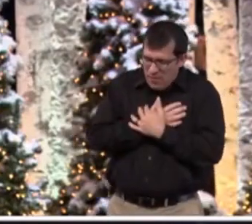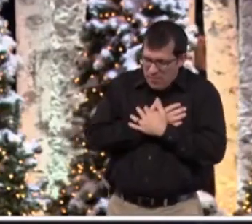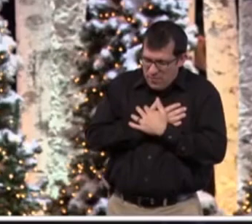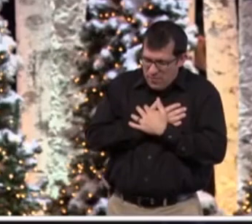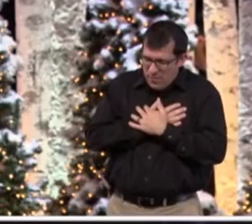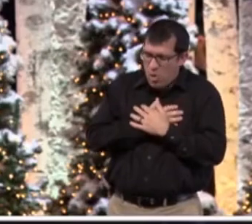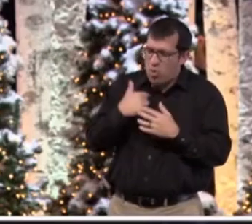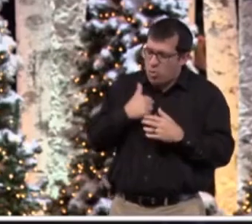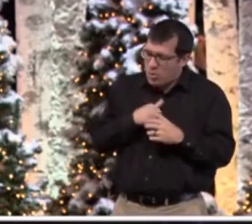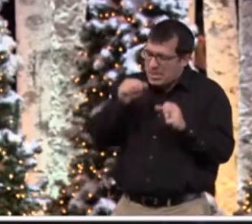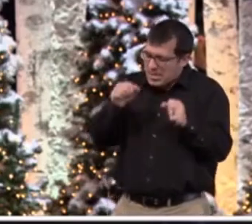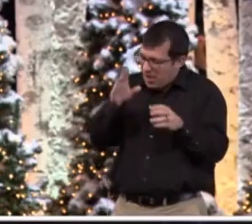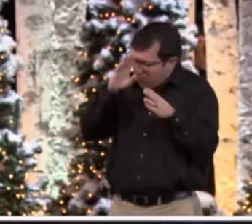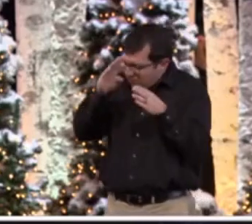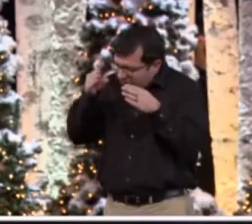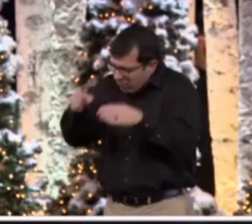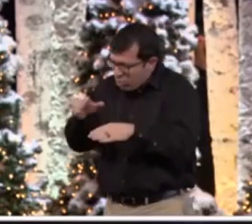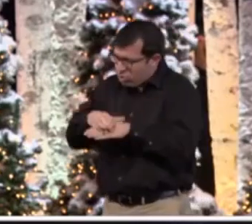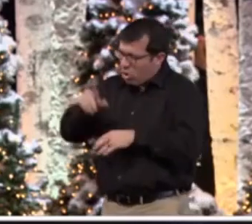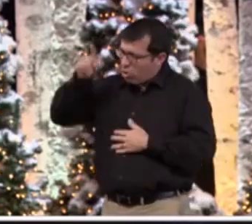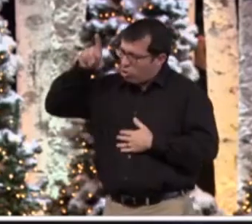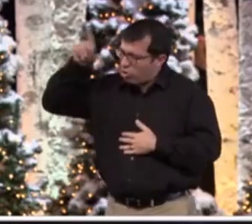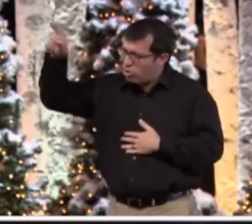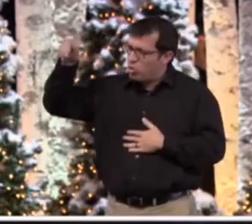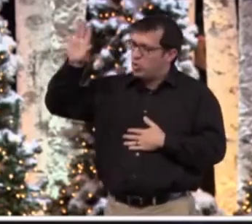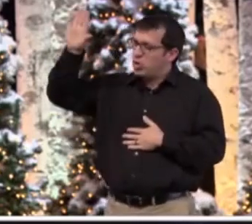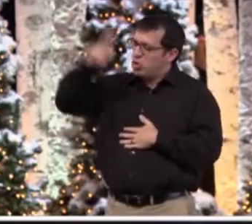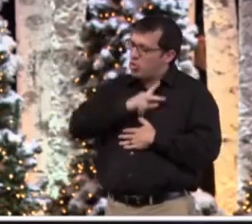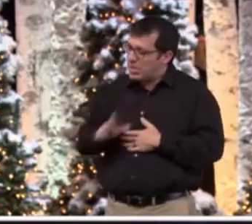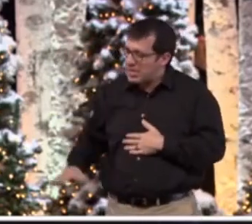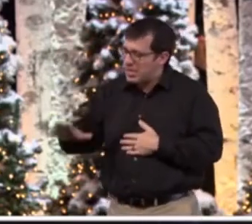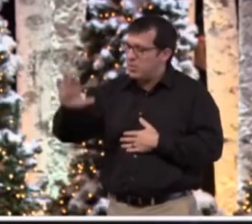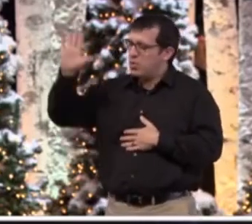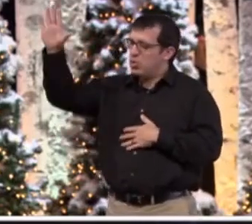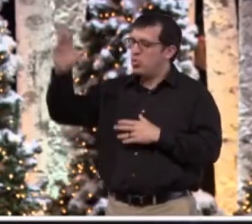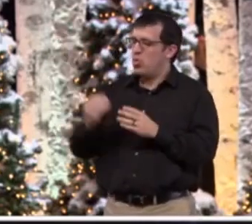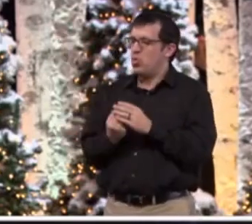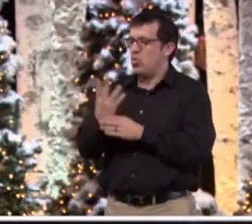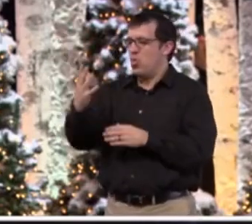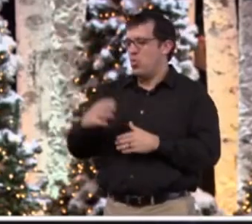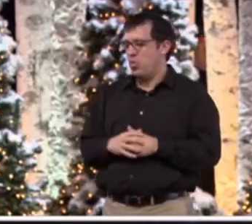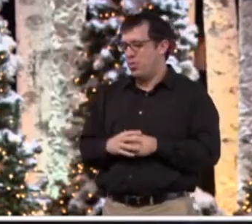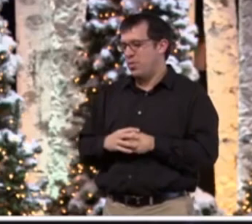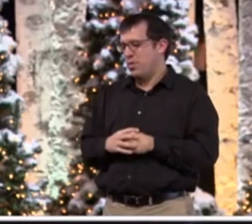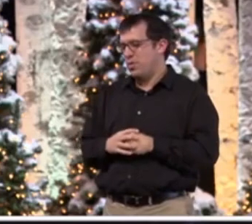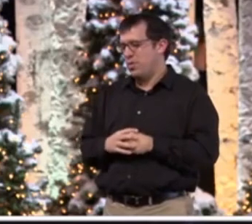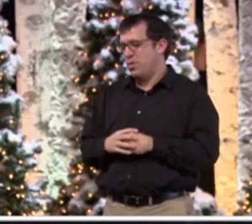तपाईँमा, तपाईँको राज्य र यसको वृद्धिमा ध्यान लगाउन सकौँ।